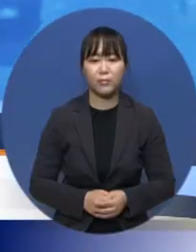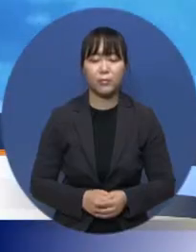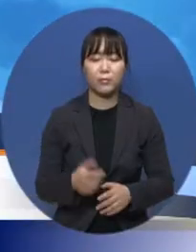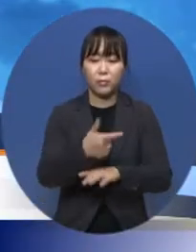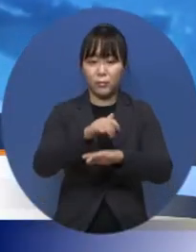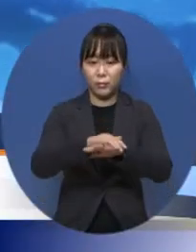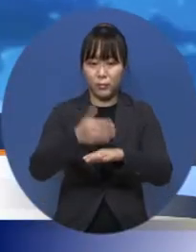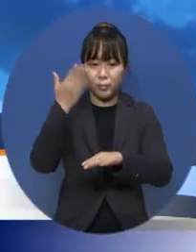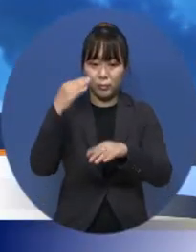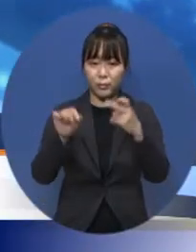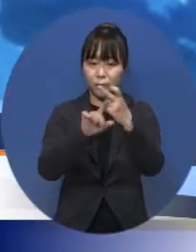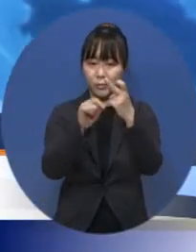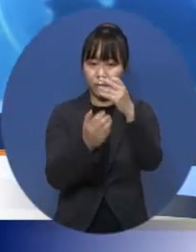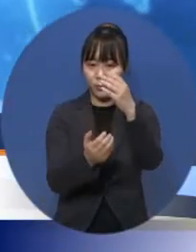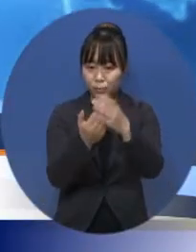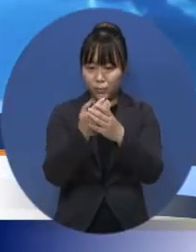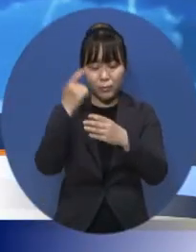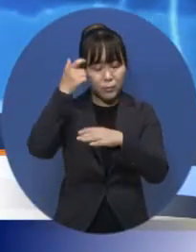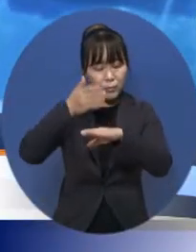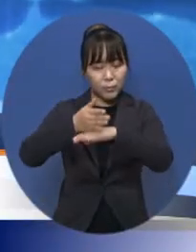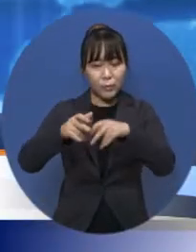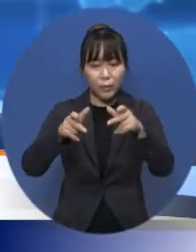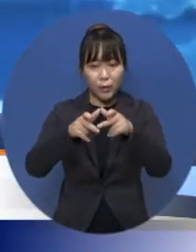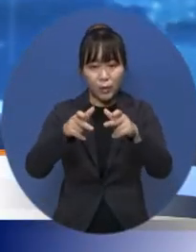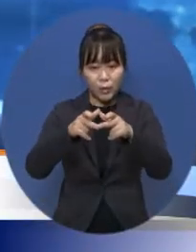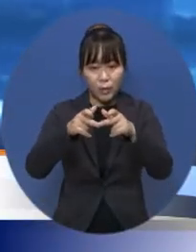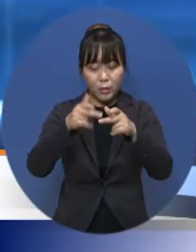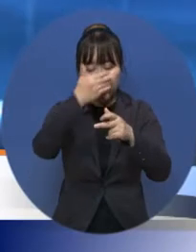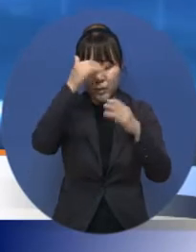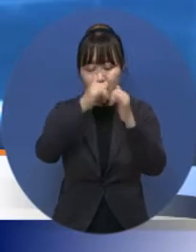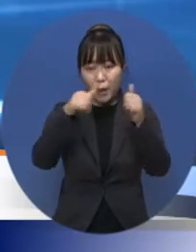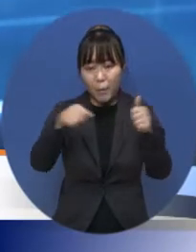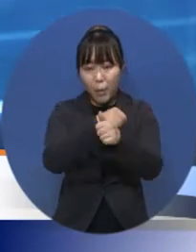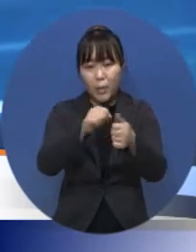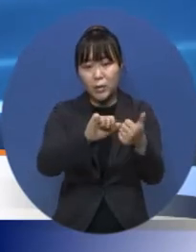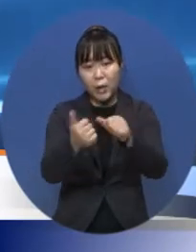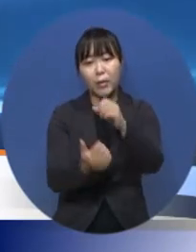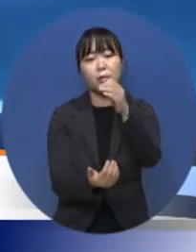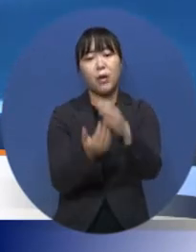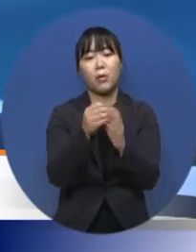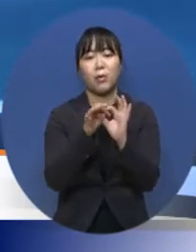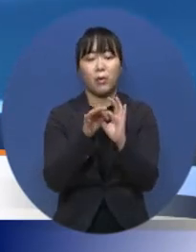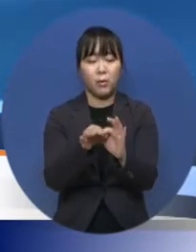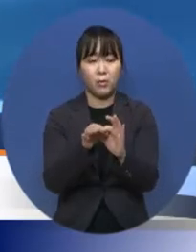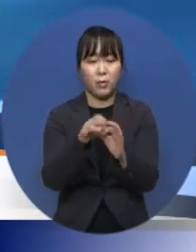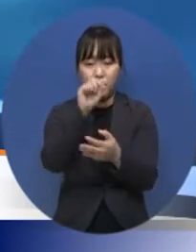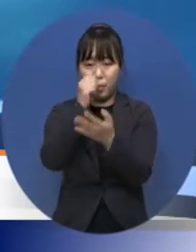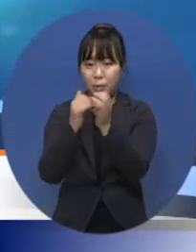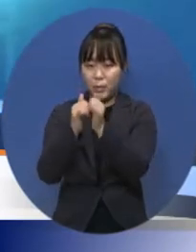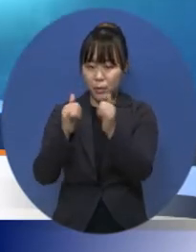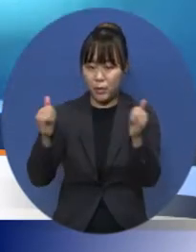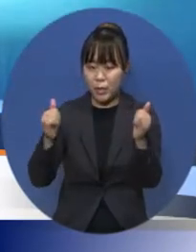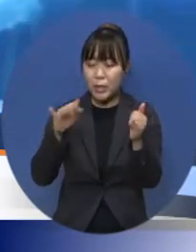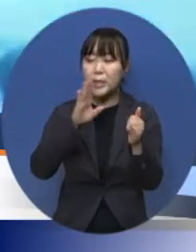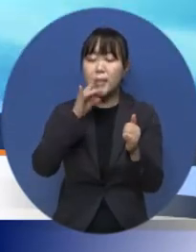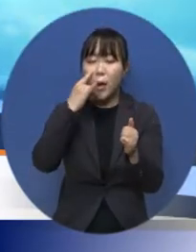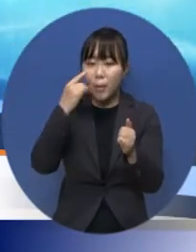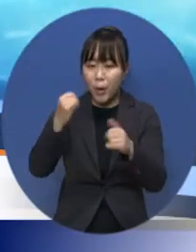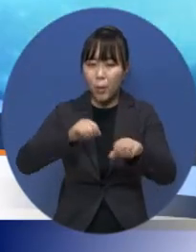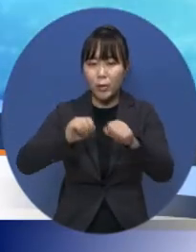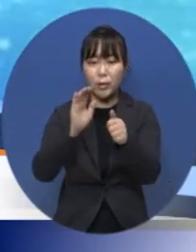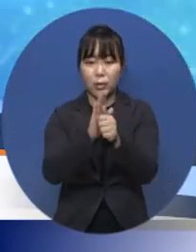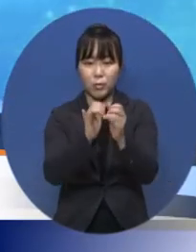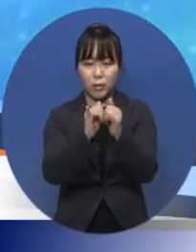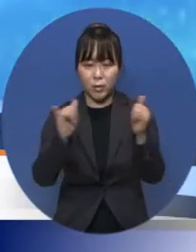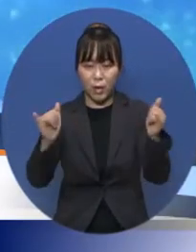대전에서 지난해 12월 발생한 지적장애 청년 폭행 사망 사건과 관련해 가해자인 친모와